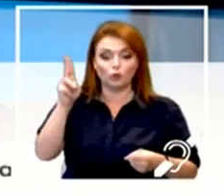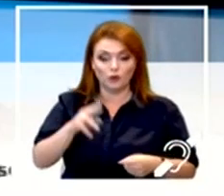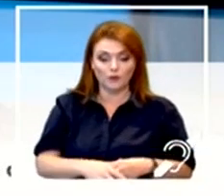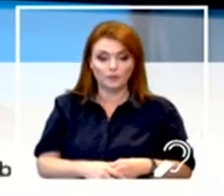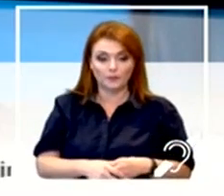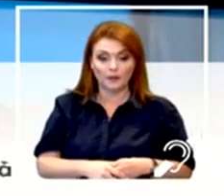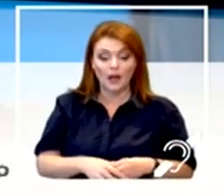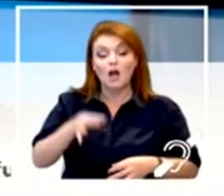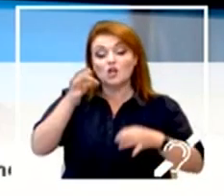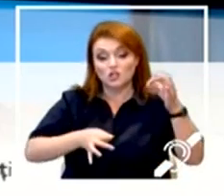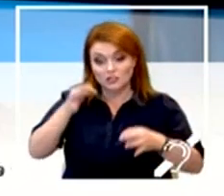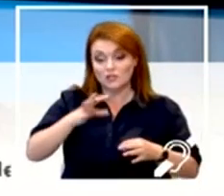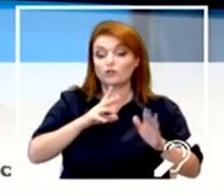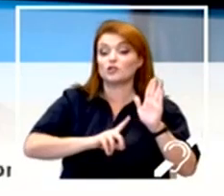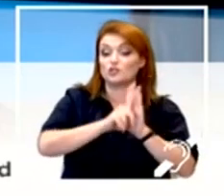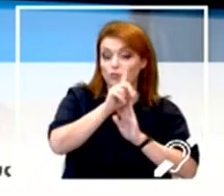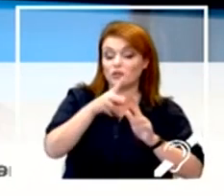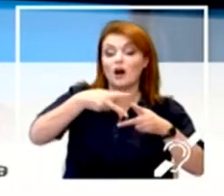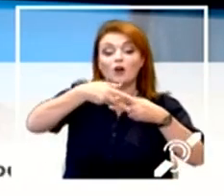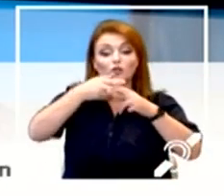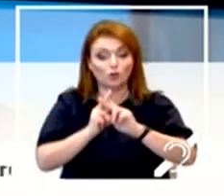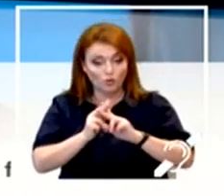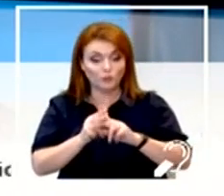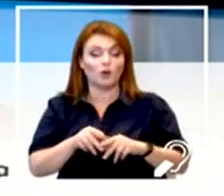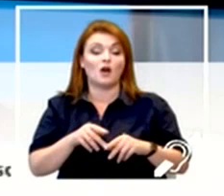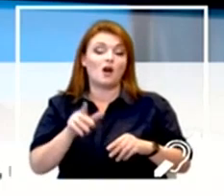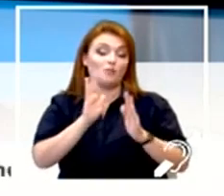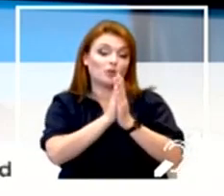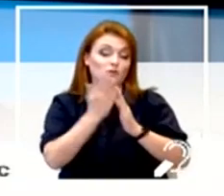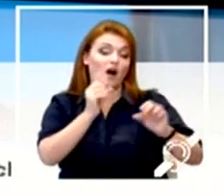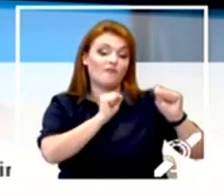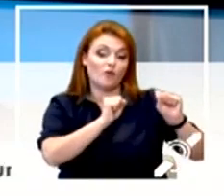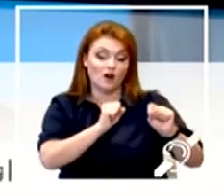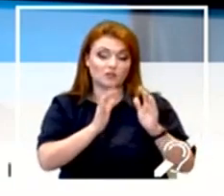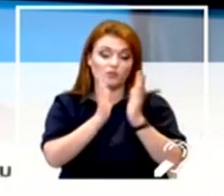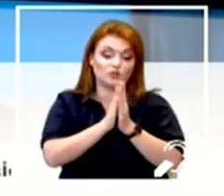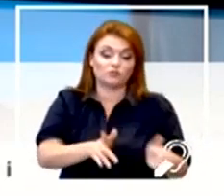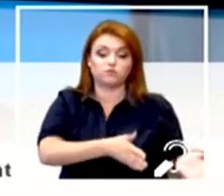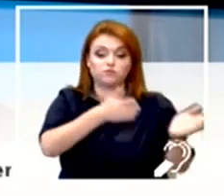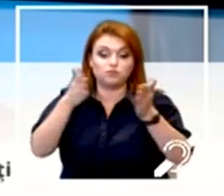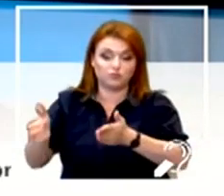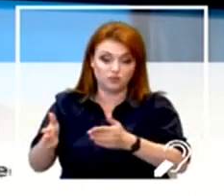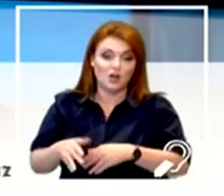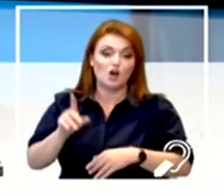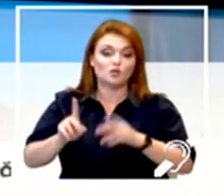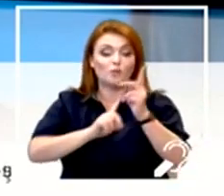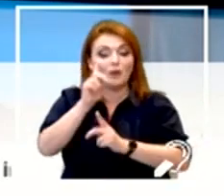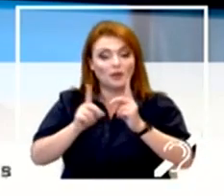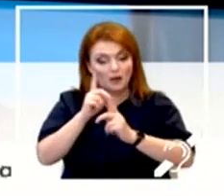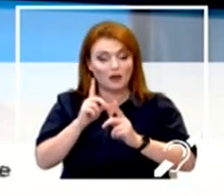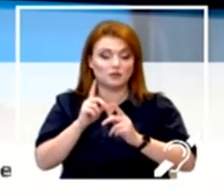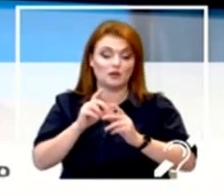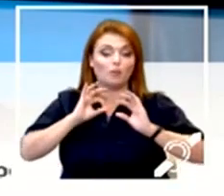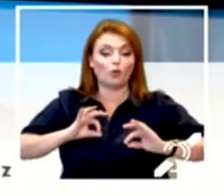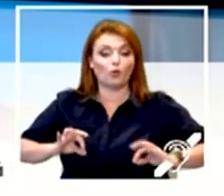fost întreruptă la solicitarea avocaților care au depus cereri de recuzare a procurorului Petru Iarmaliuc și de